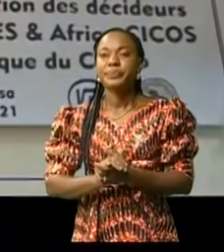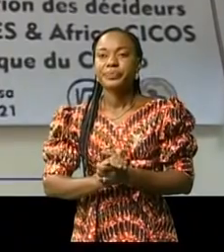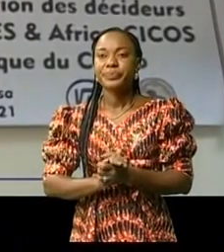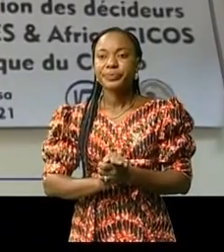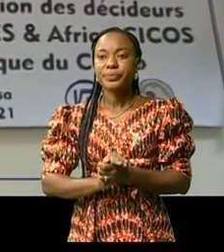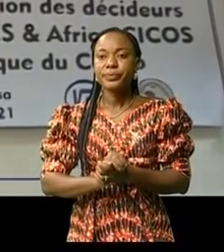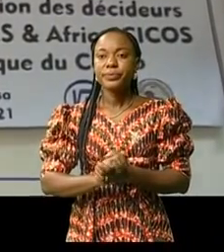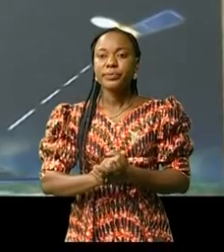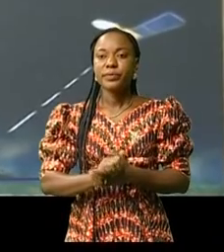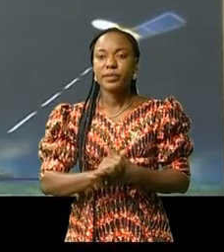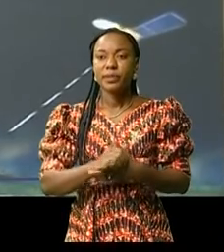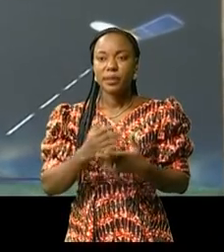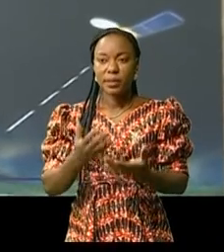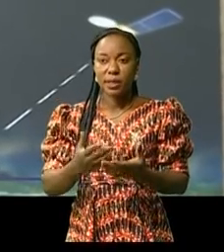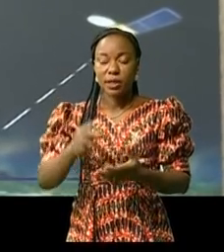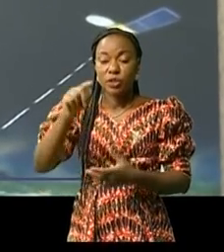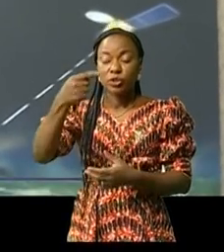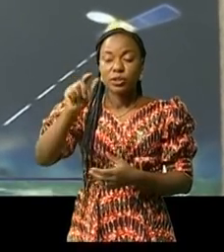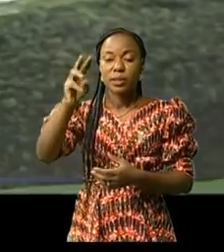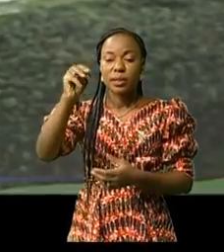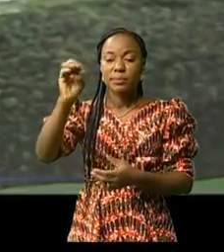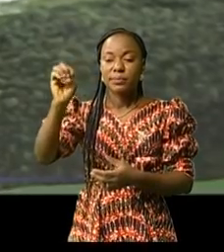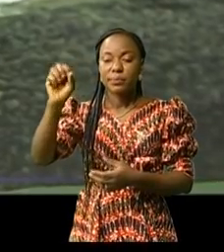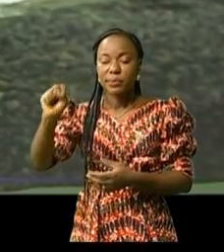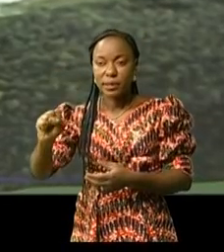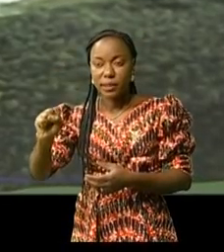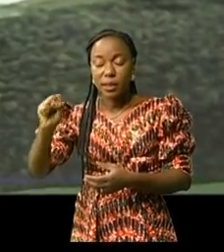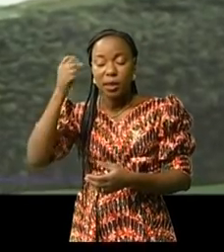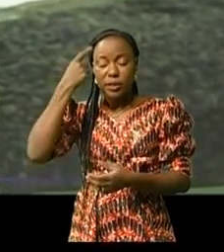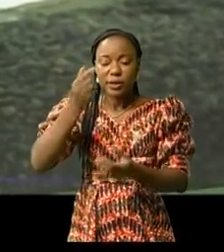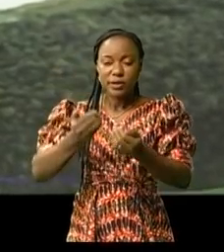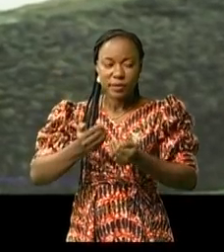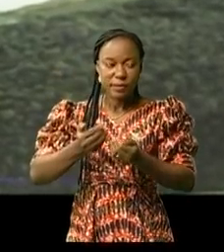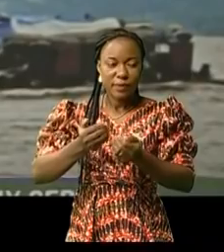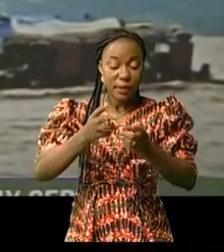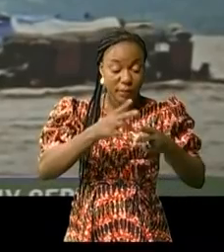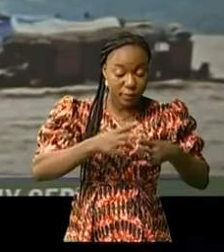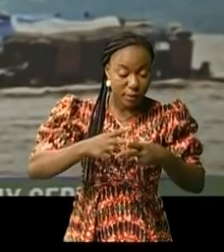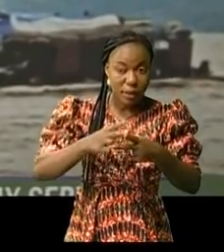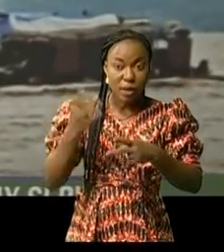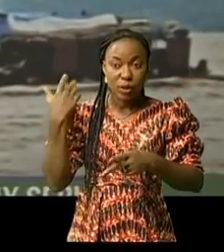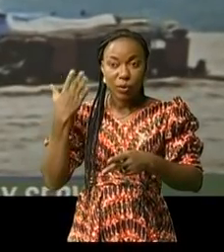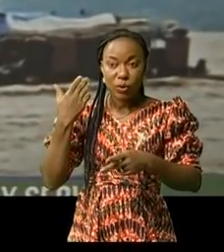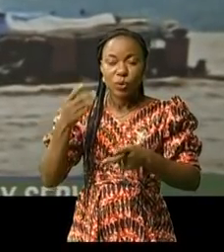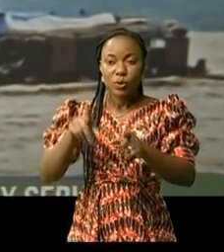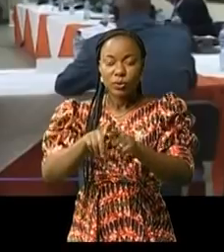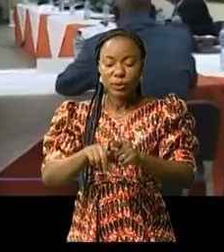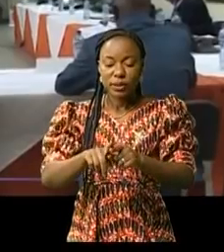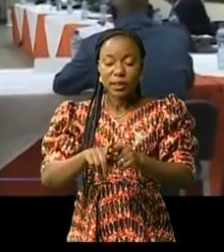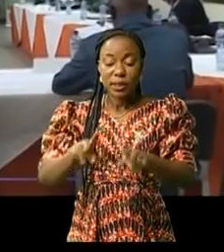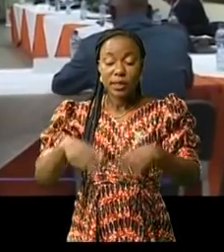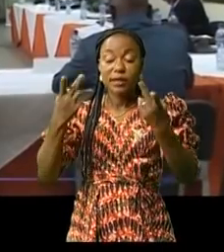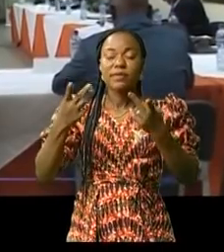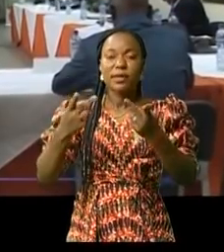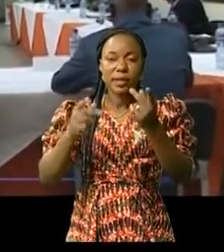j'ai mince afrique et six sur la gestion de l'eau et les ressources naturelles vise à réveiller la conscience des décideurs